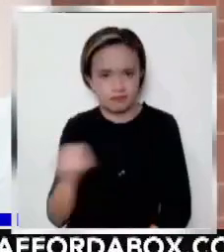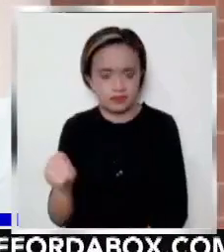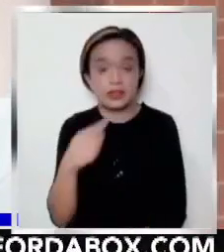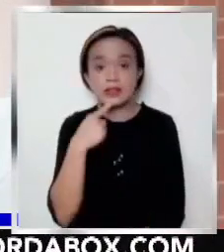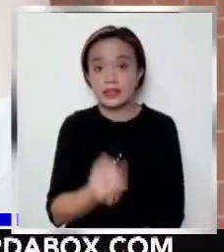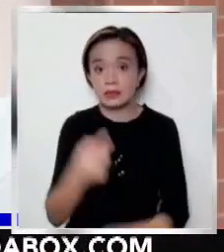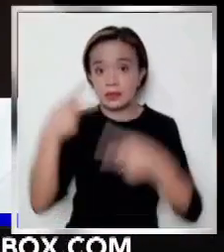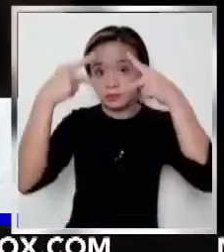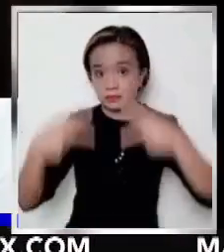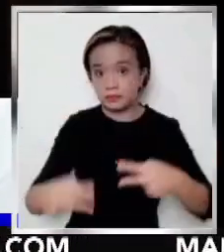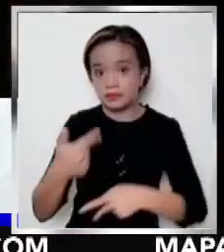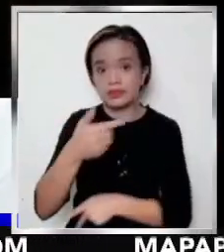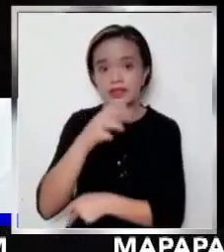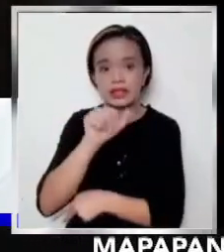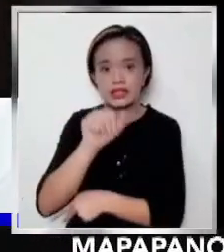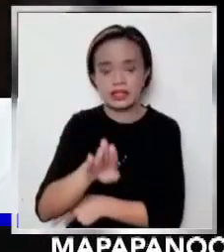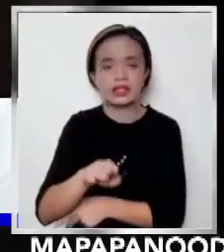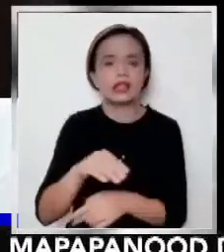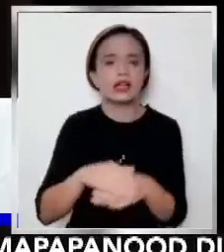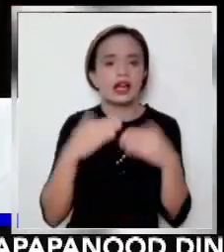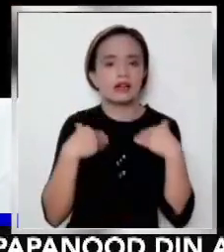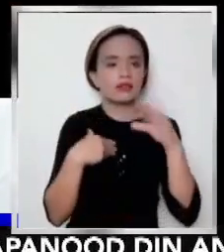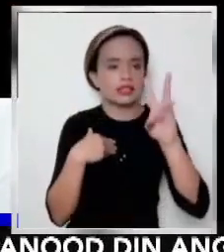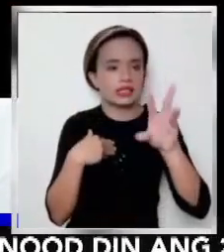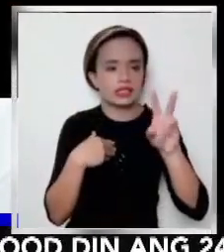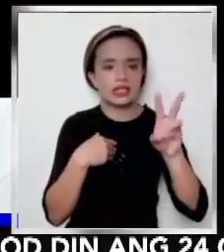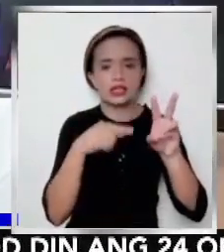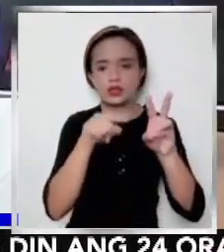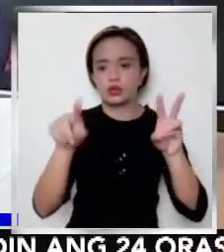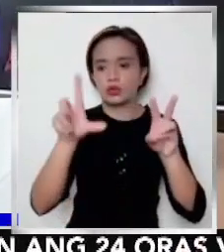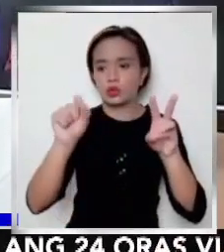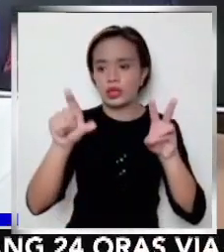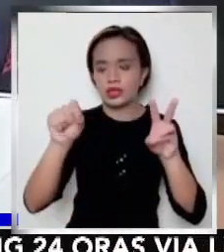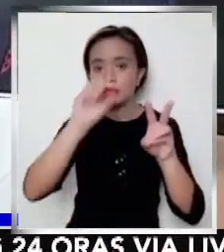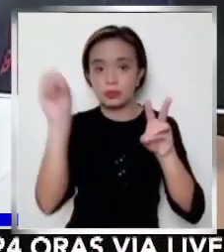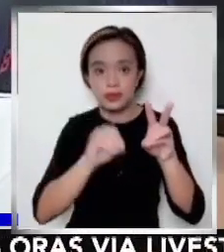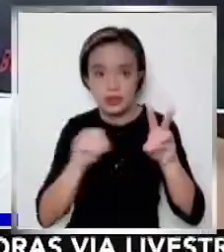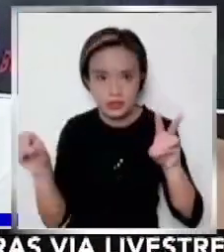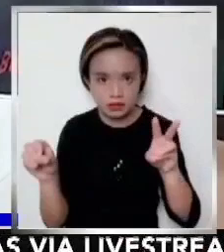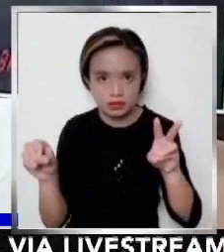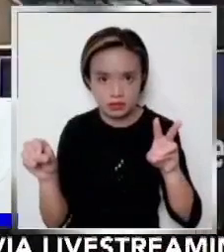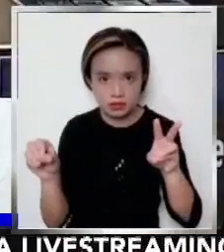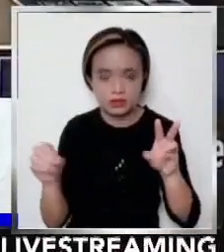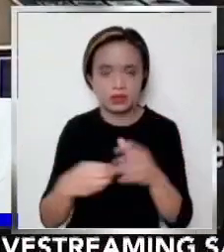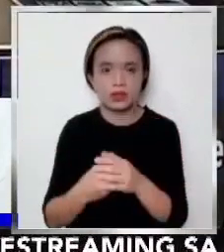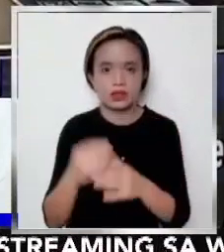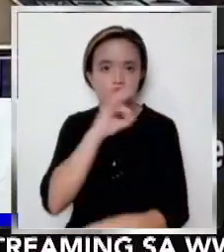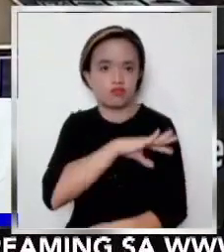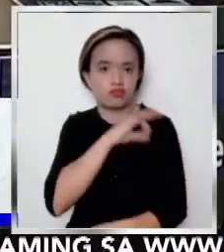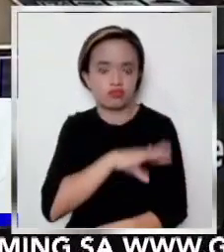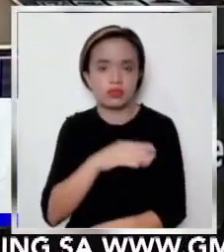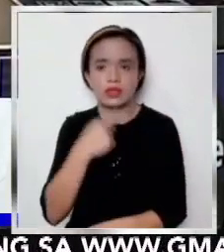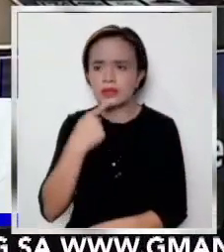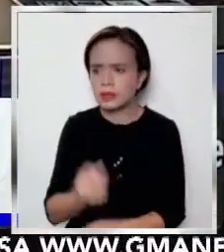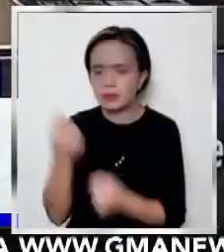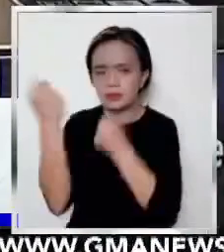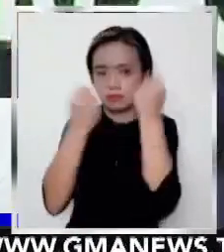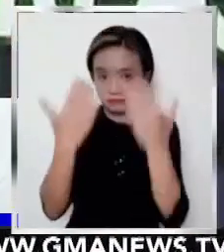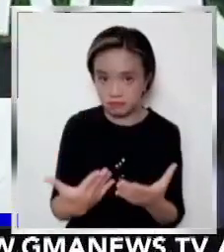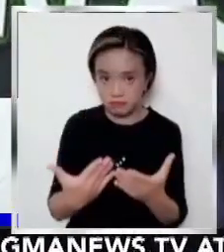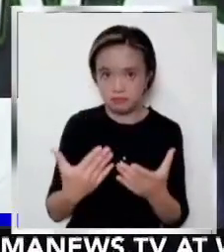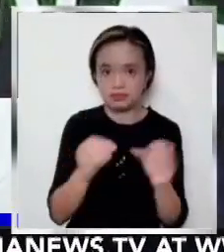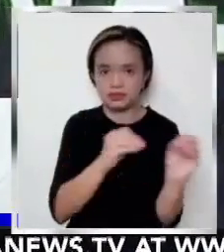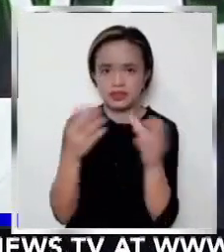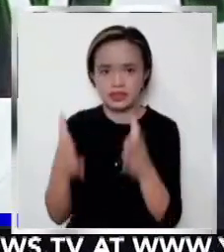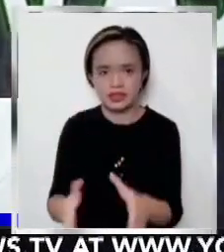may 16 hanggang 20% commission sila sa bawat booking. Sabi ng ilang grupo ng riders at operators ng Grab, masyado na